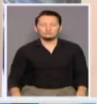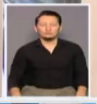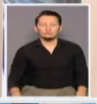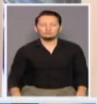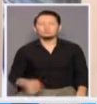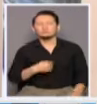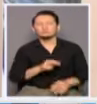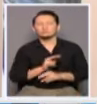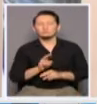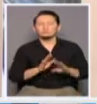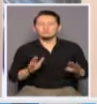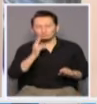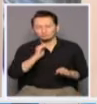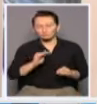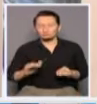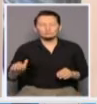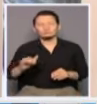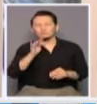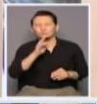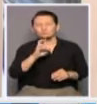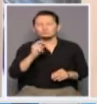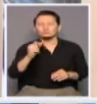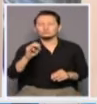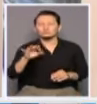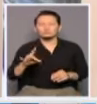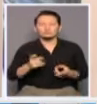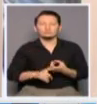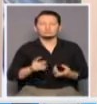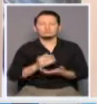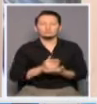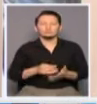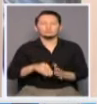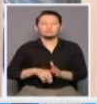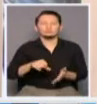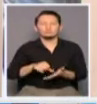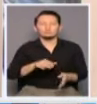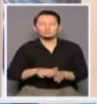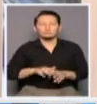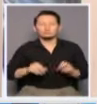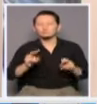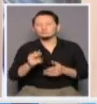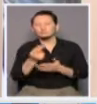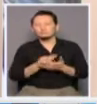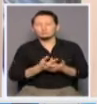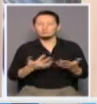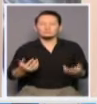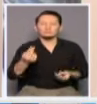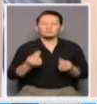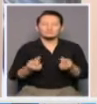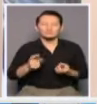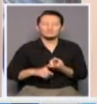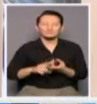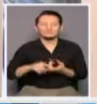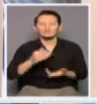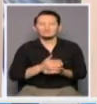Я обучала детей младшего возраста уровню beginner. На этом уровне я обучала детей при помощи рисунков разных игр, выучили